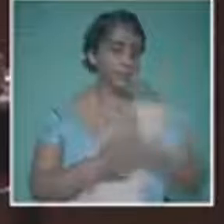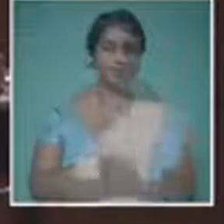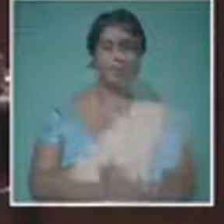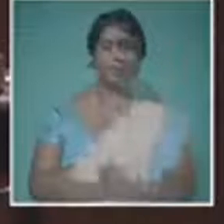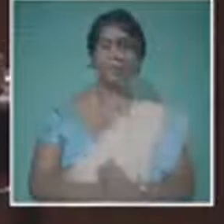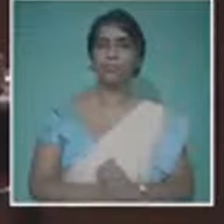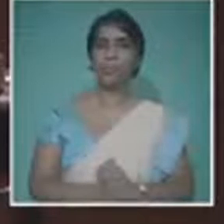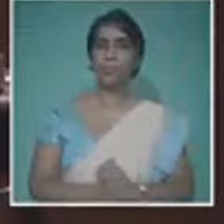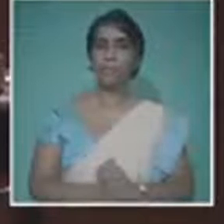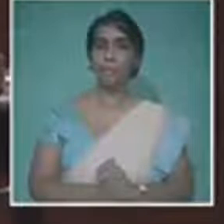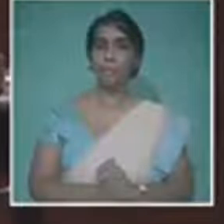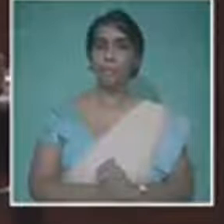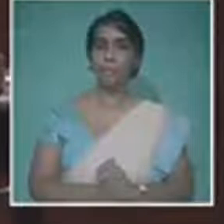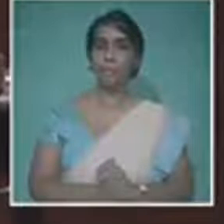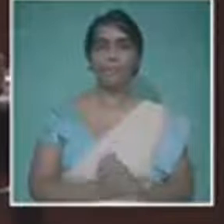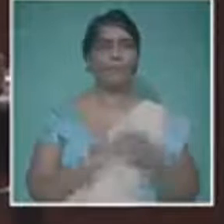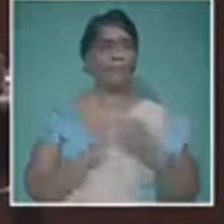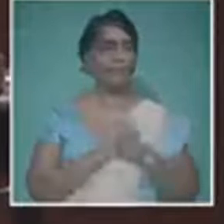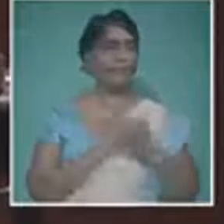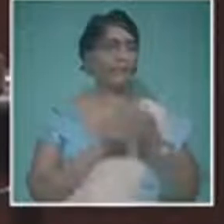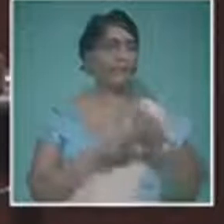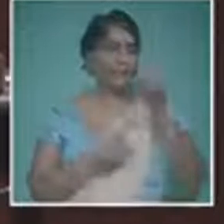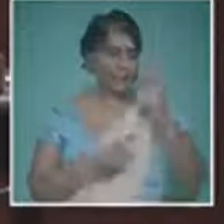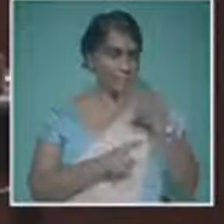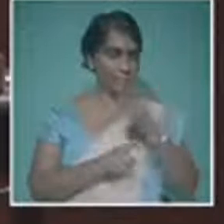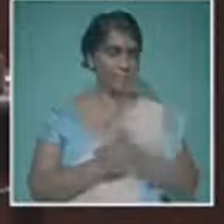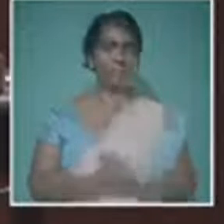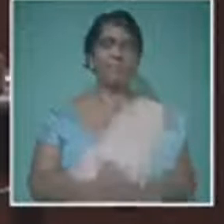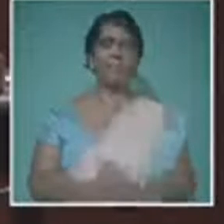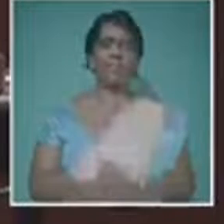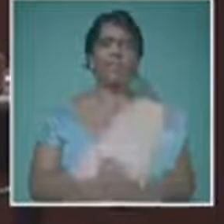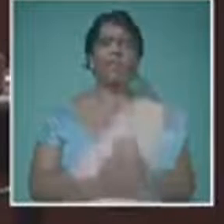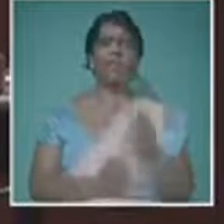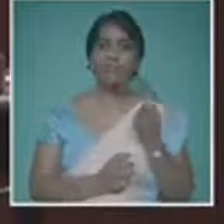நிதியமைச்சர் ஜனாதிபதியுடைய உரையினுடைய அந்த புத்தகத்திலே